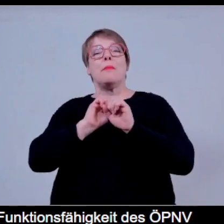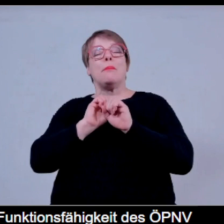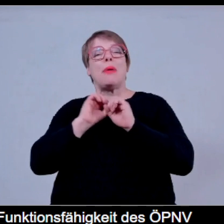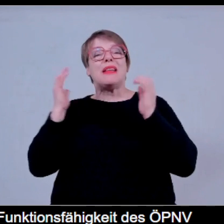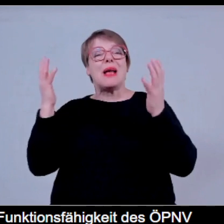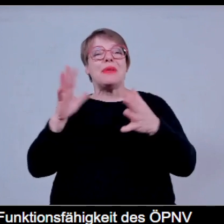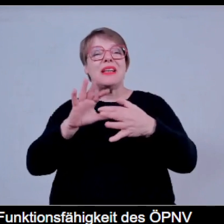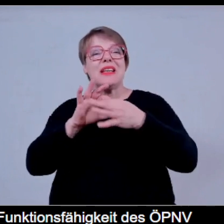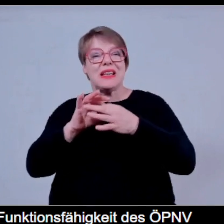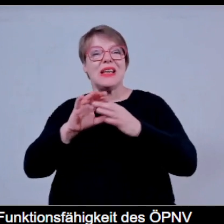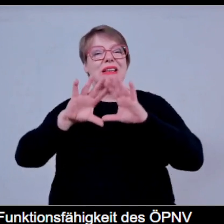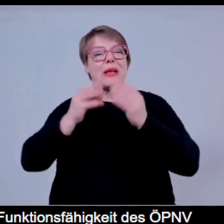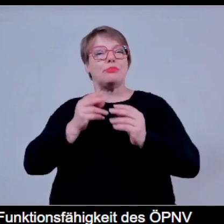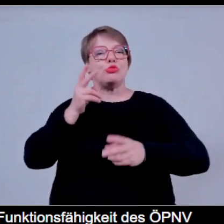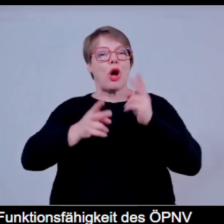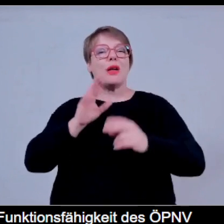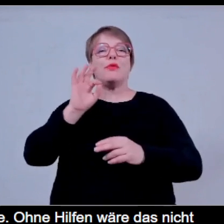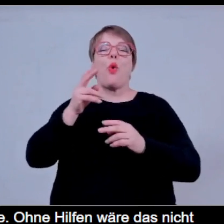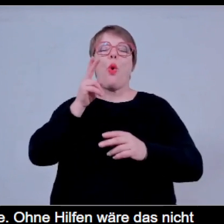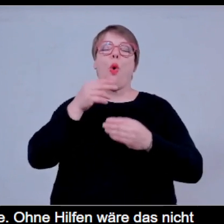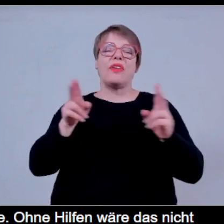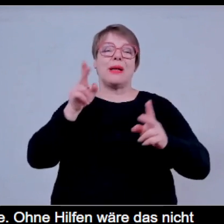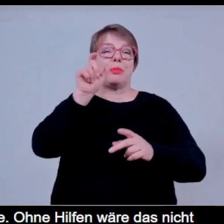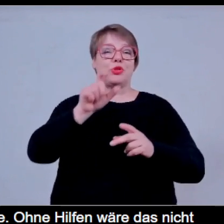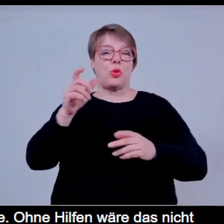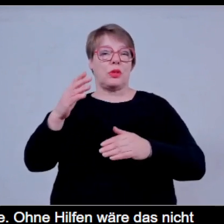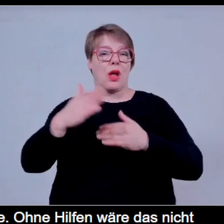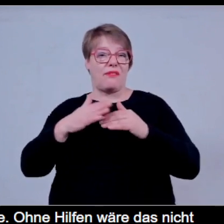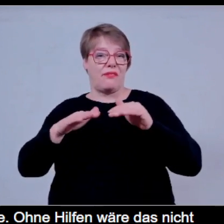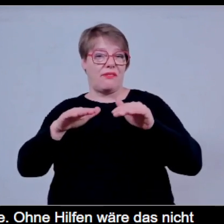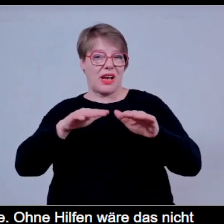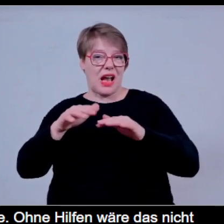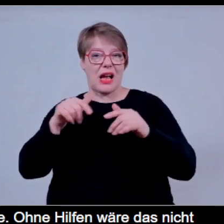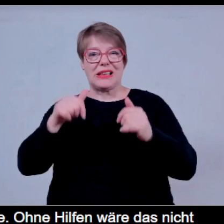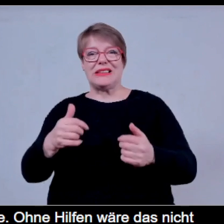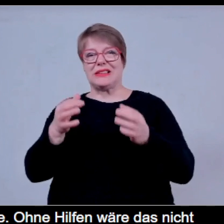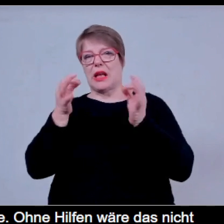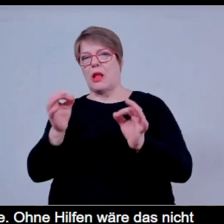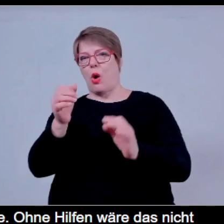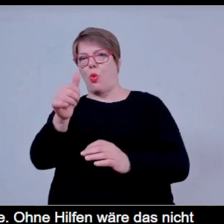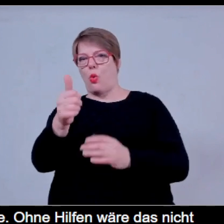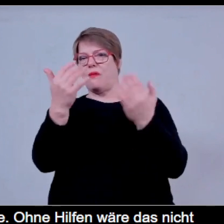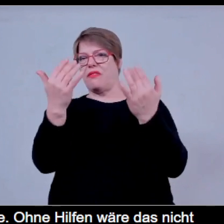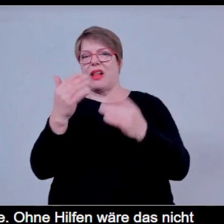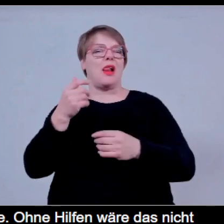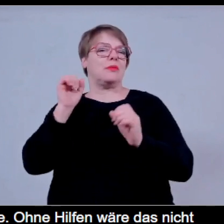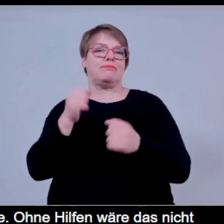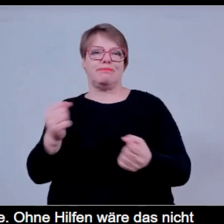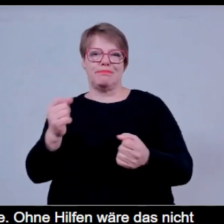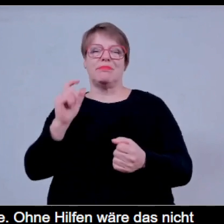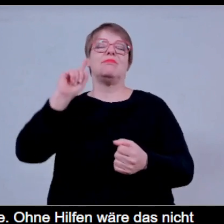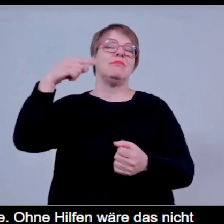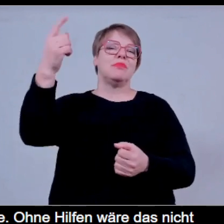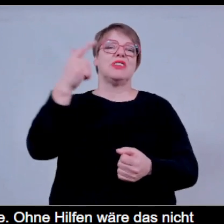entsprechend dabei. Ich glaube, heute lauter positive Themen, die wir beschlossen haben. Und ein weiteres für zwei Regionen sehr, sehr